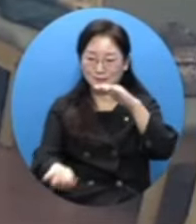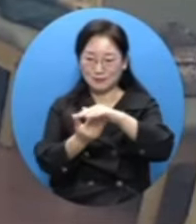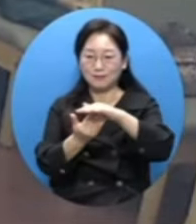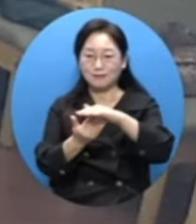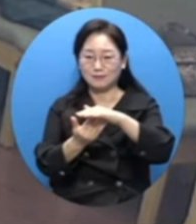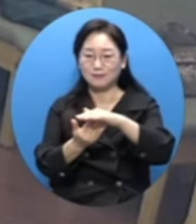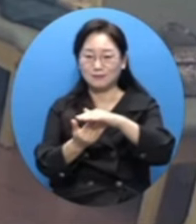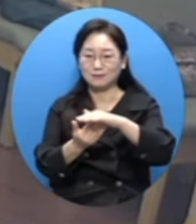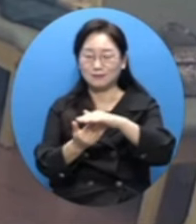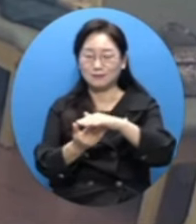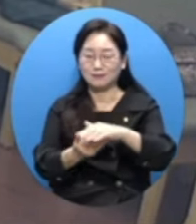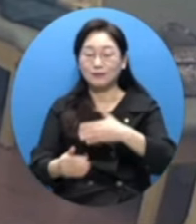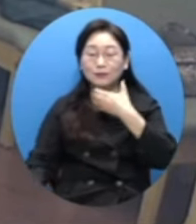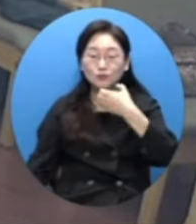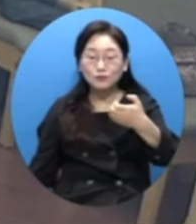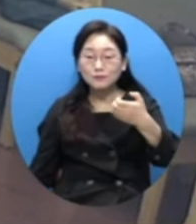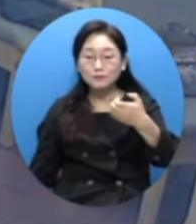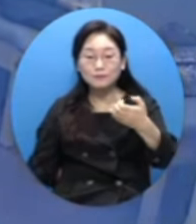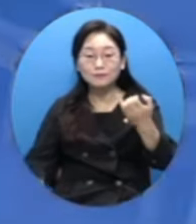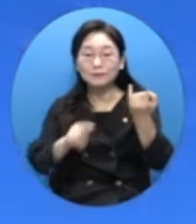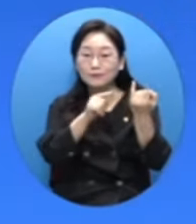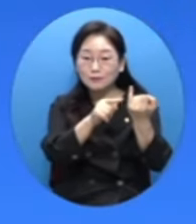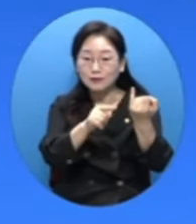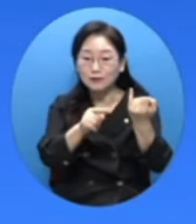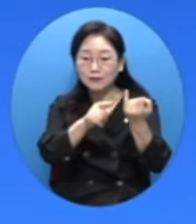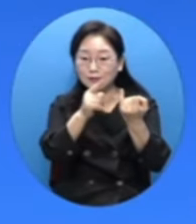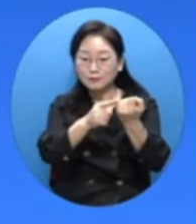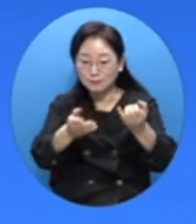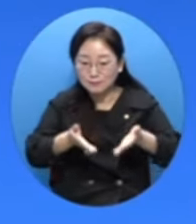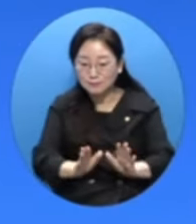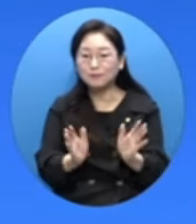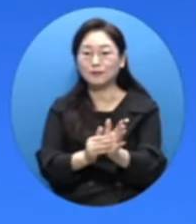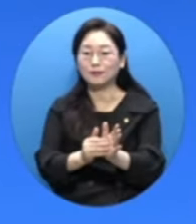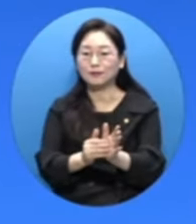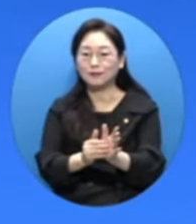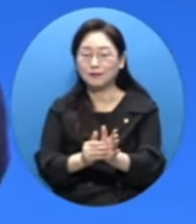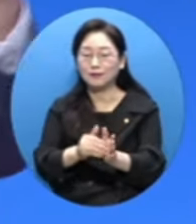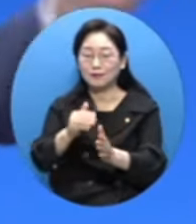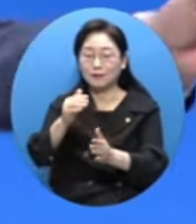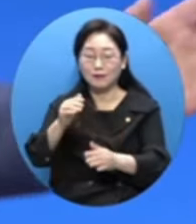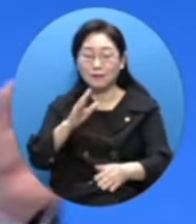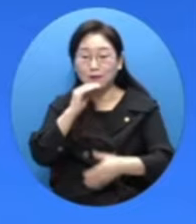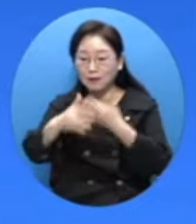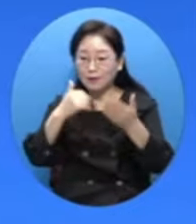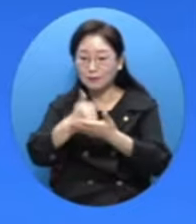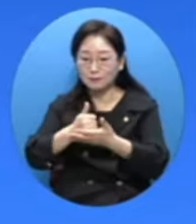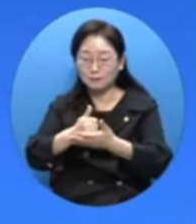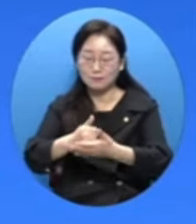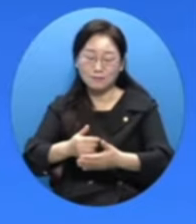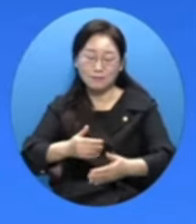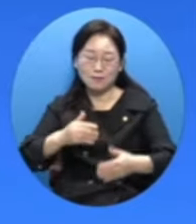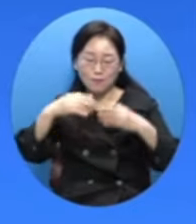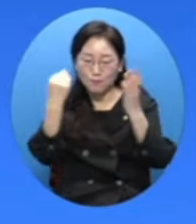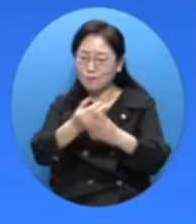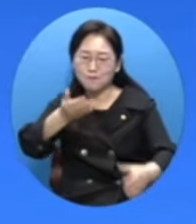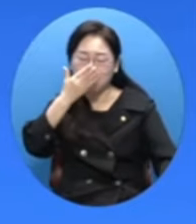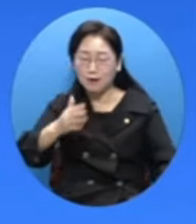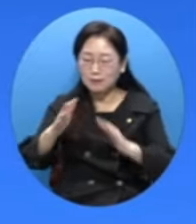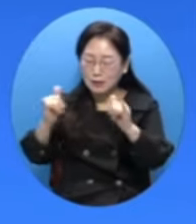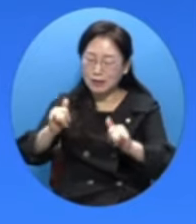것입니다. 90세 된 여인이 아이를 낳은 것입니다. 하나님에게는 불가능이 없습니다. 인간에게는 불가능이